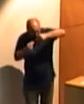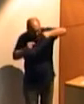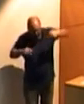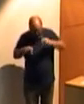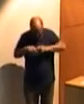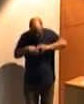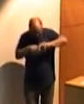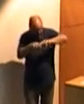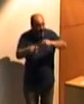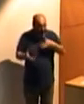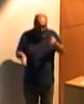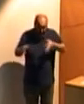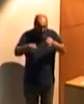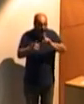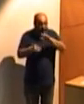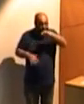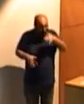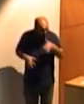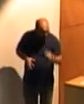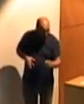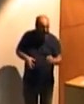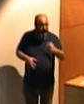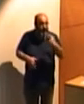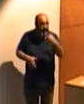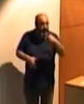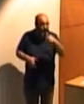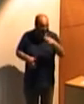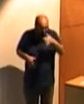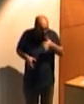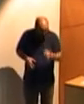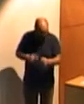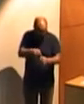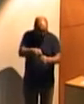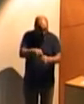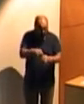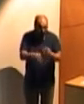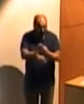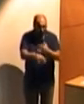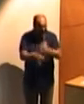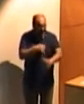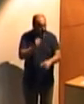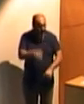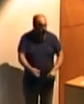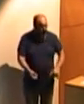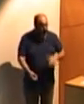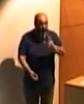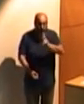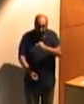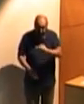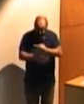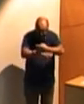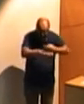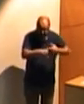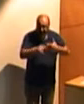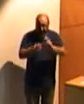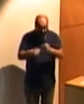pourquoi pas travailler sur des gammes êtres humains qui pourraient avoir des chromosomes artificielle dire du coup des gamètes qui serait construit à